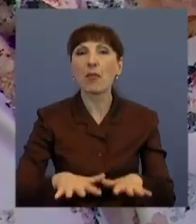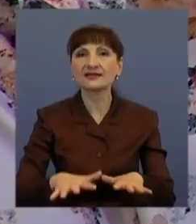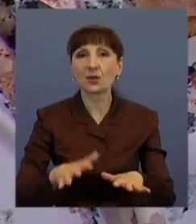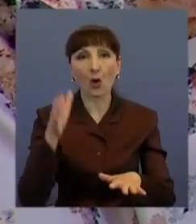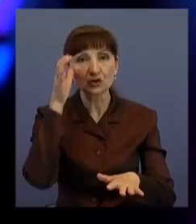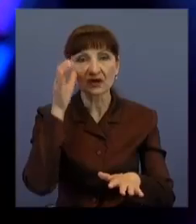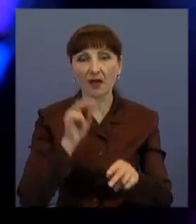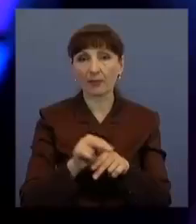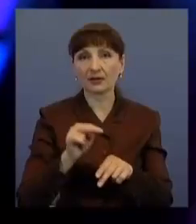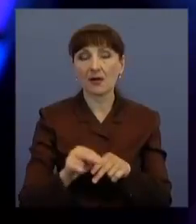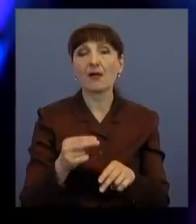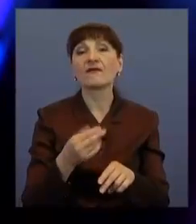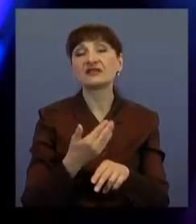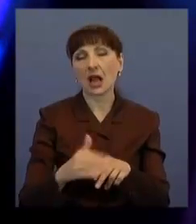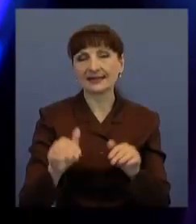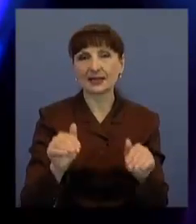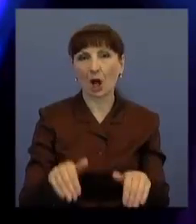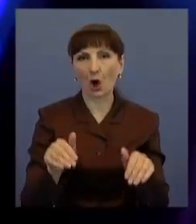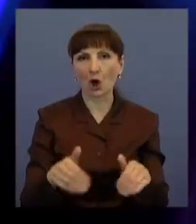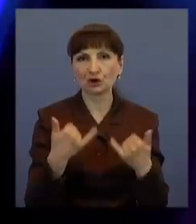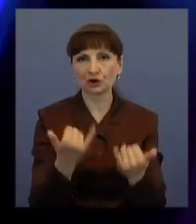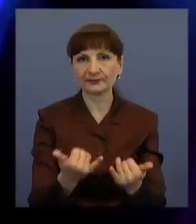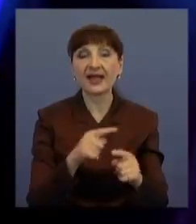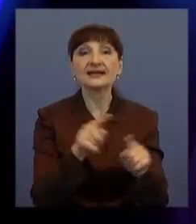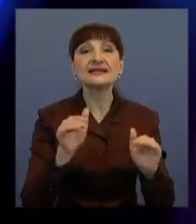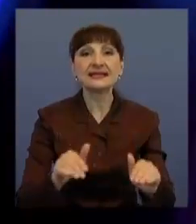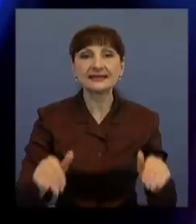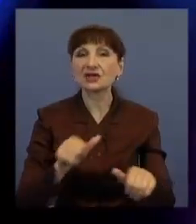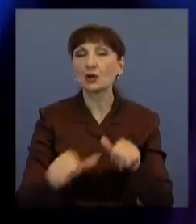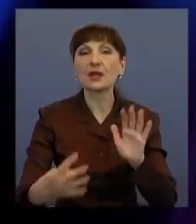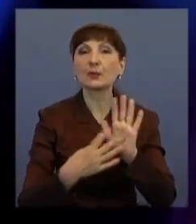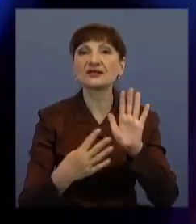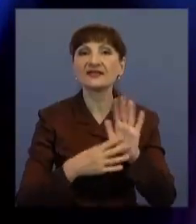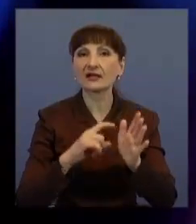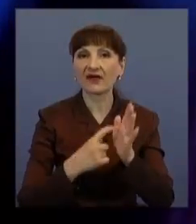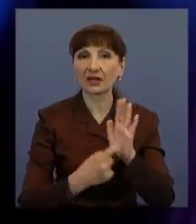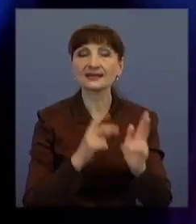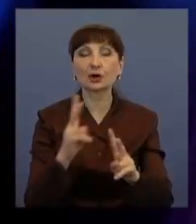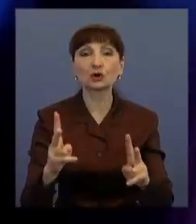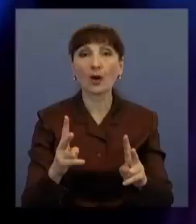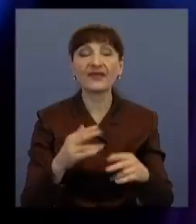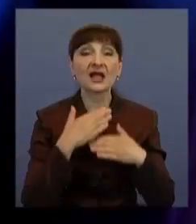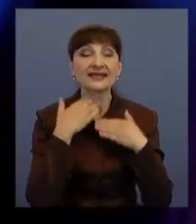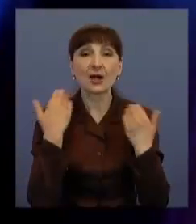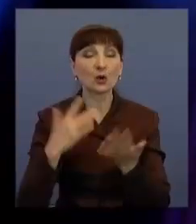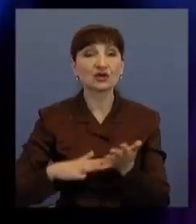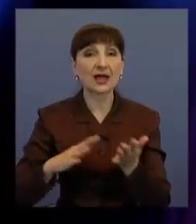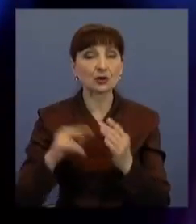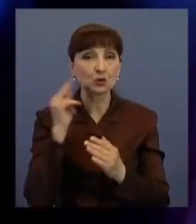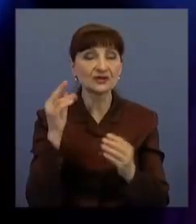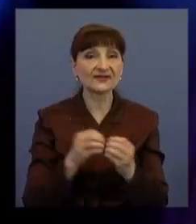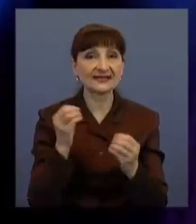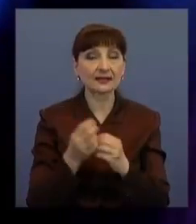государственный образовательный заказ выделяется на колледжи. То есть те дети, особенно после 9 класса, кто не хочет продолжить обучение в